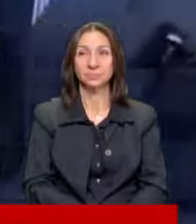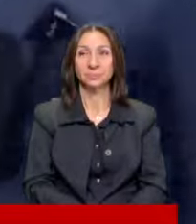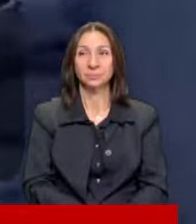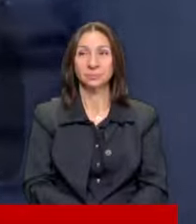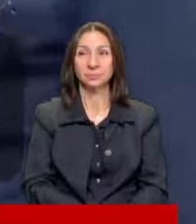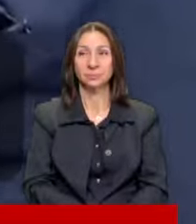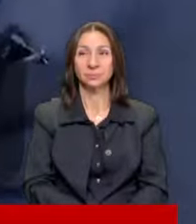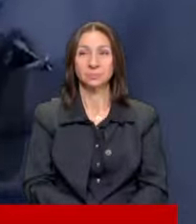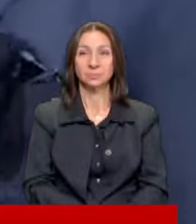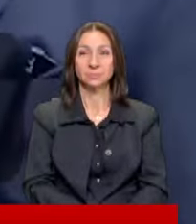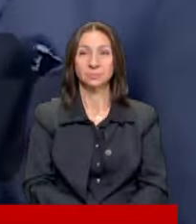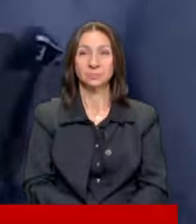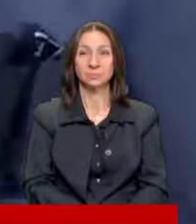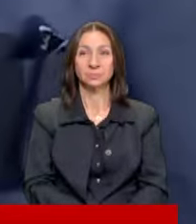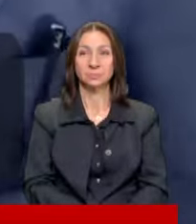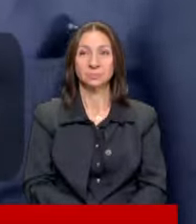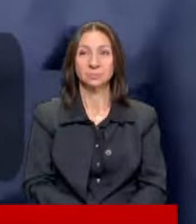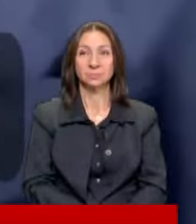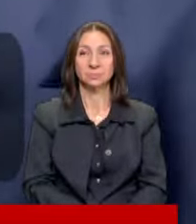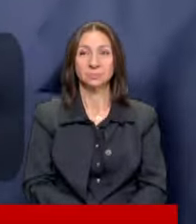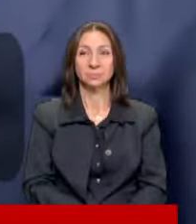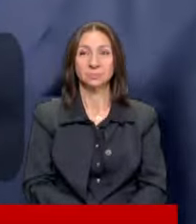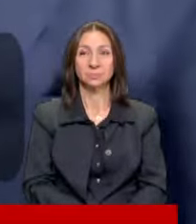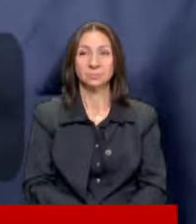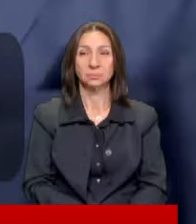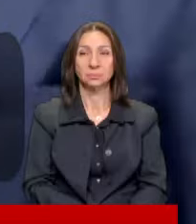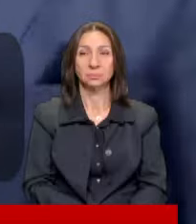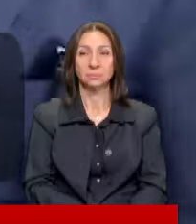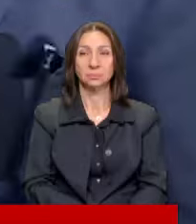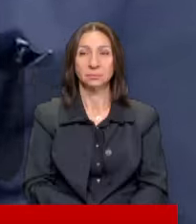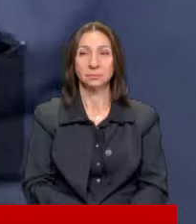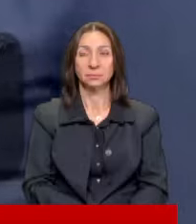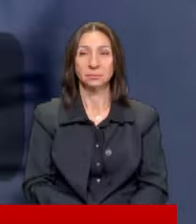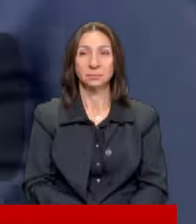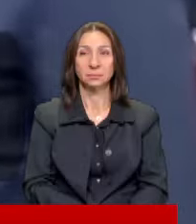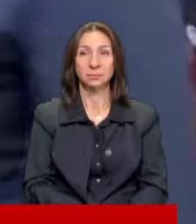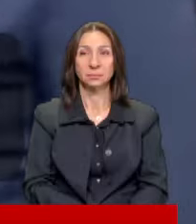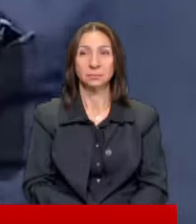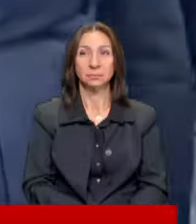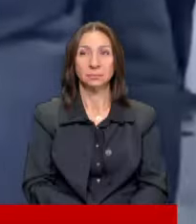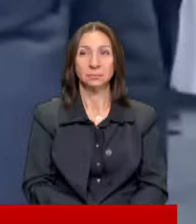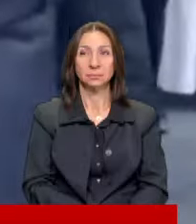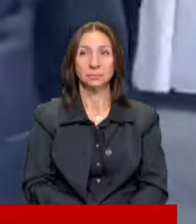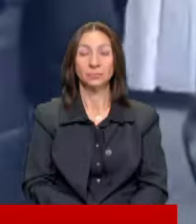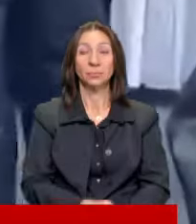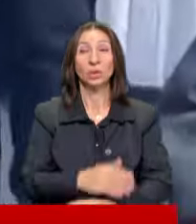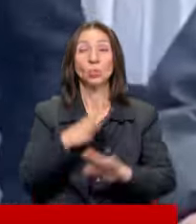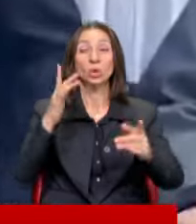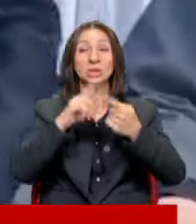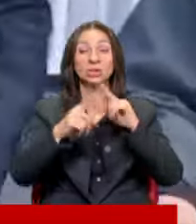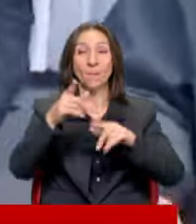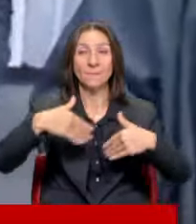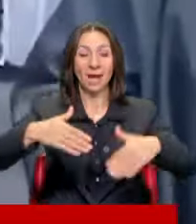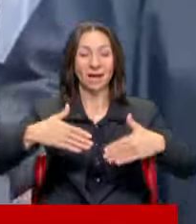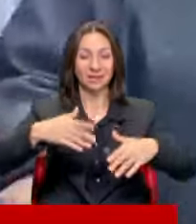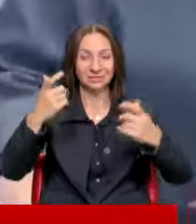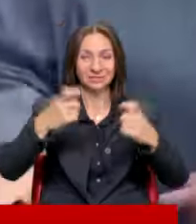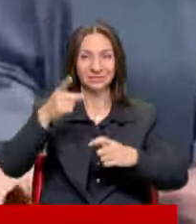Büyükkılıç Derya bunlar derya gel Derya gel Derya çev yanmasın Derya Büyükkılıç o mangal